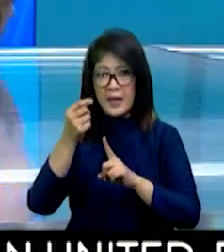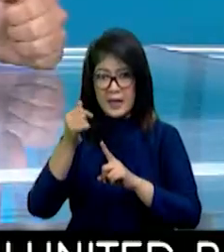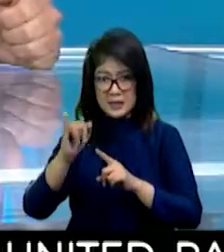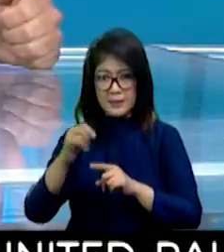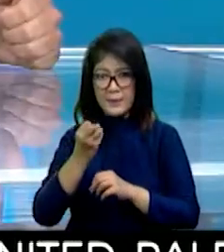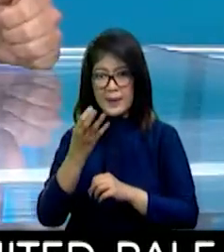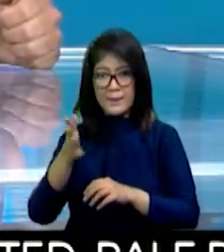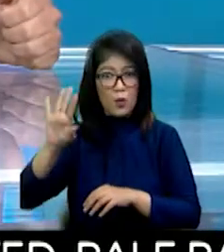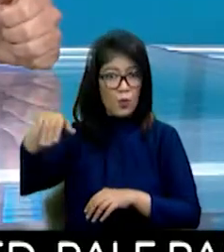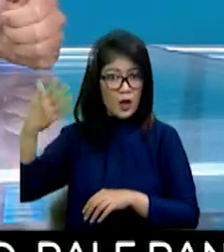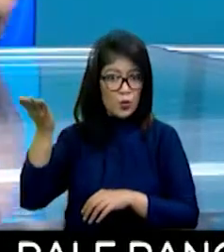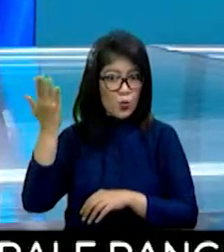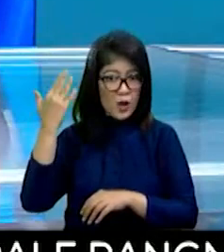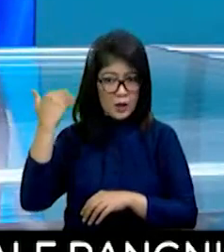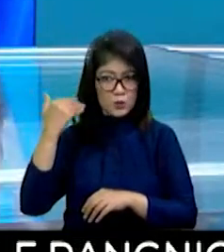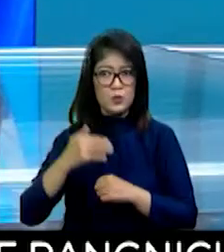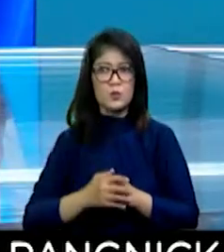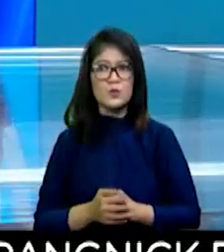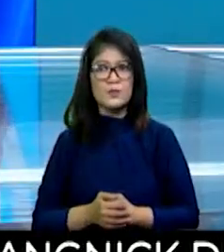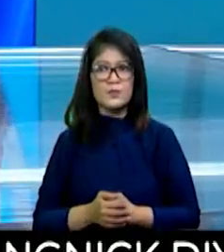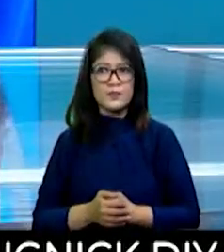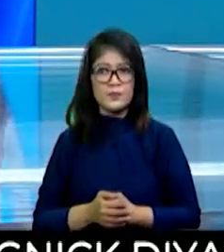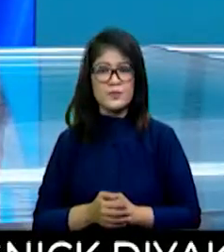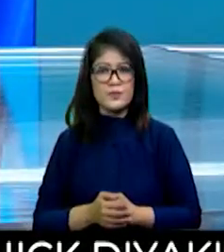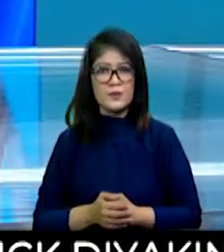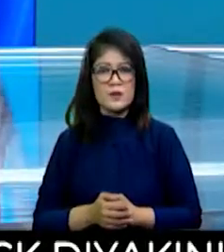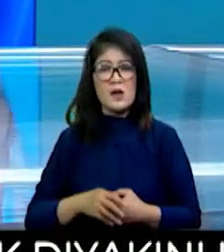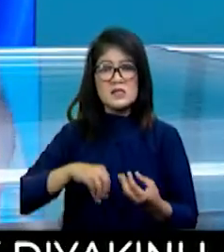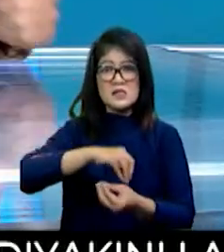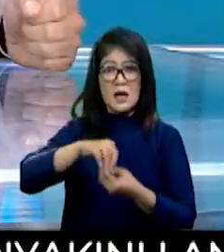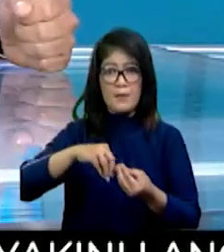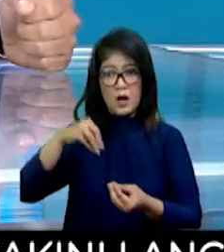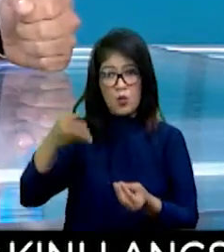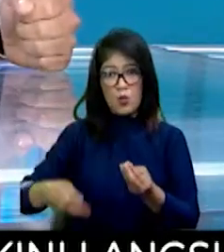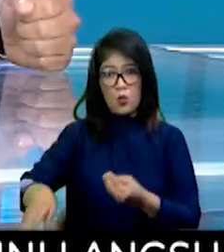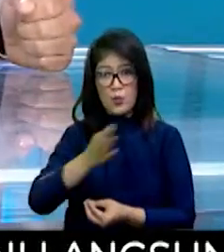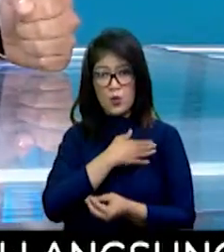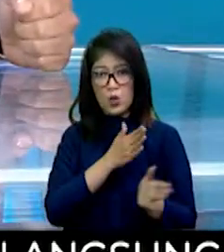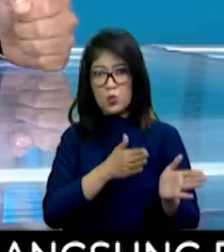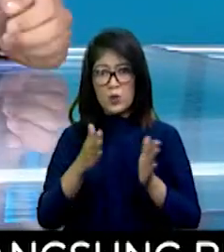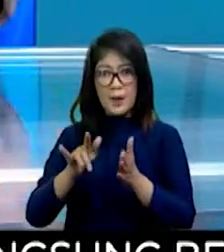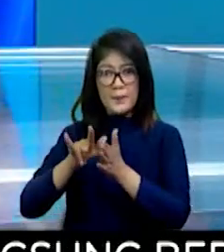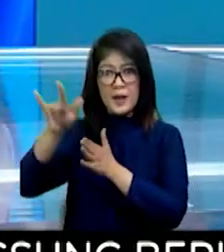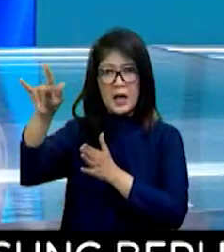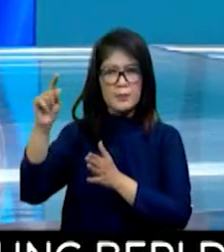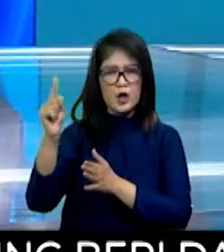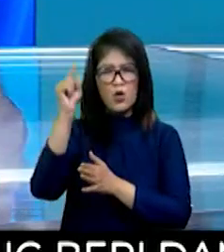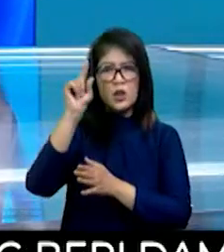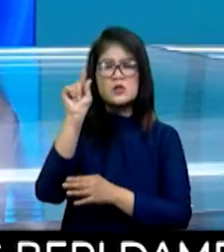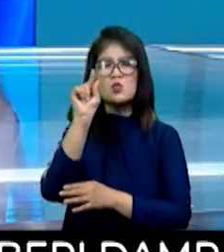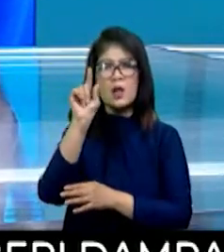kerja dengan komisi 8 DPR RI yang menyatakan beberapa saat lalu dan jamaah umrah yang tertunda keberangkatannya akan